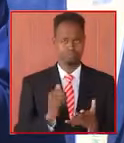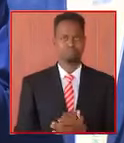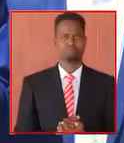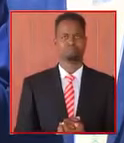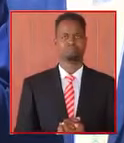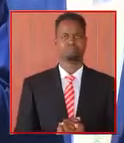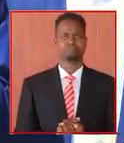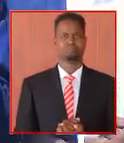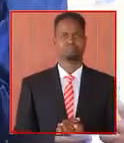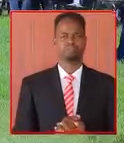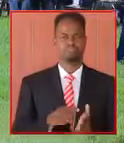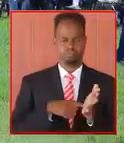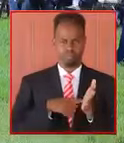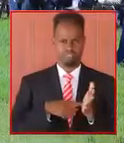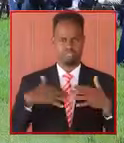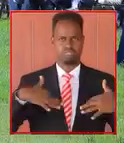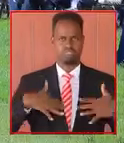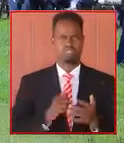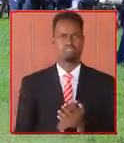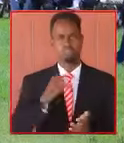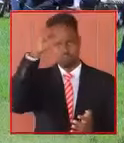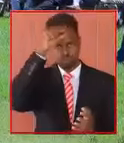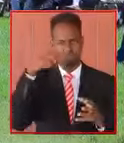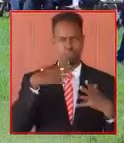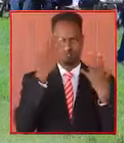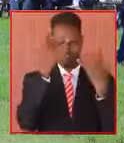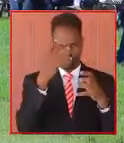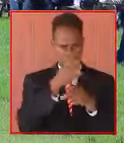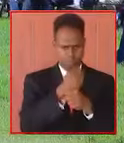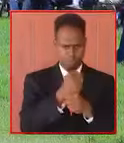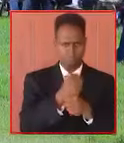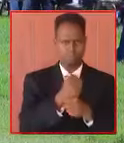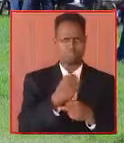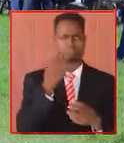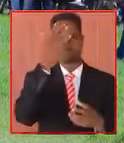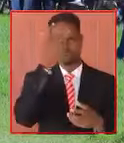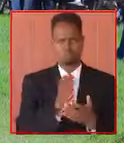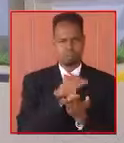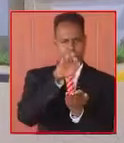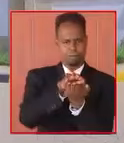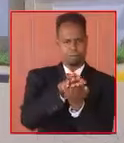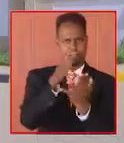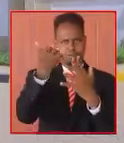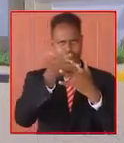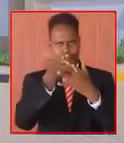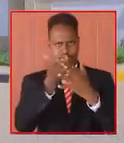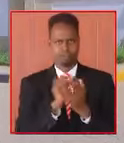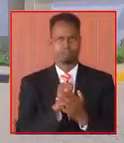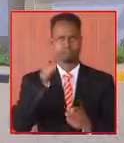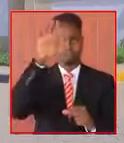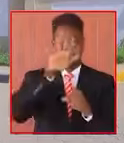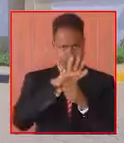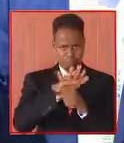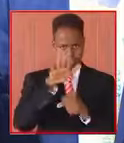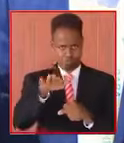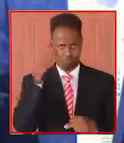يويه وده قارئ درخ والحياة وانتو كمالي وكسرين سعر بنك رضي الله عنه والسود هاي العلت هاي